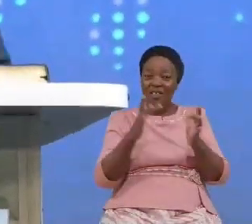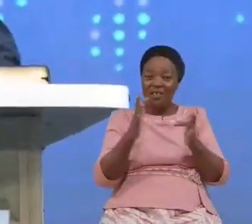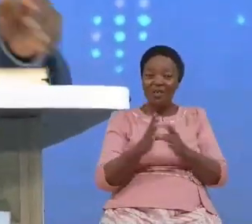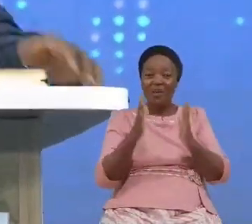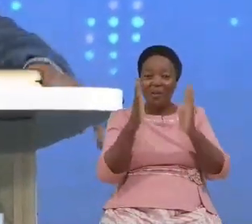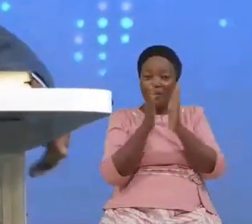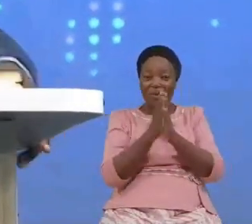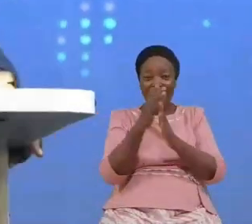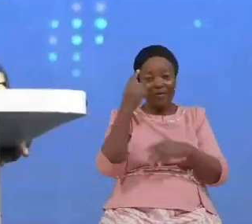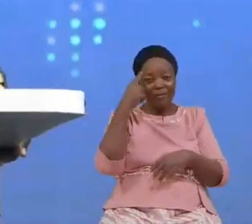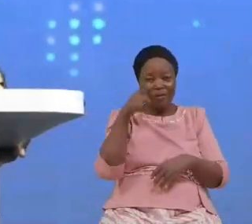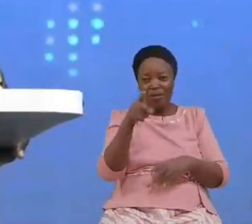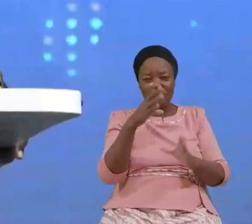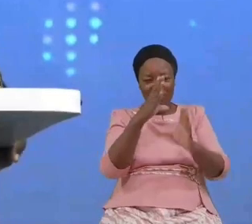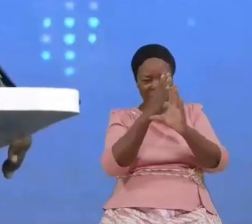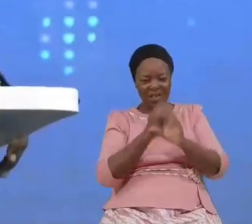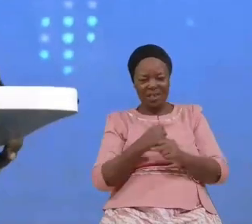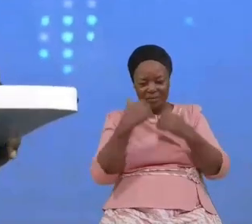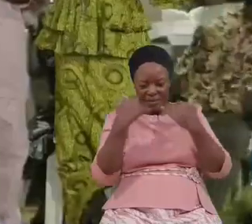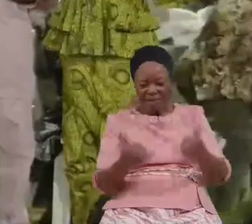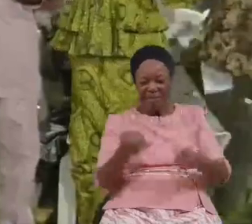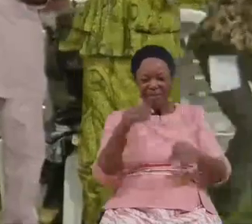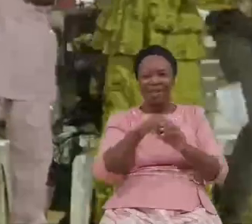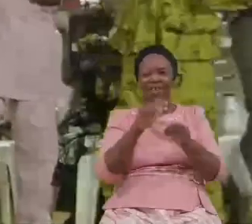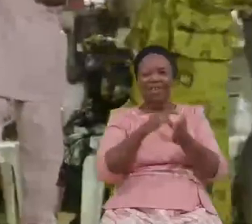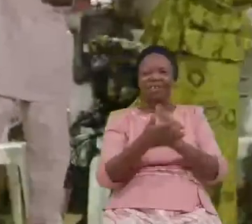vous allez recevoir maintenant